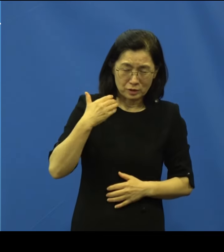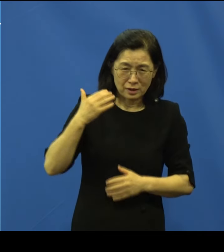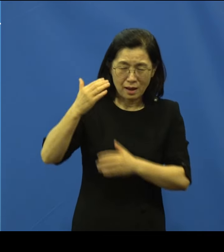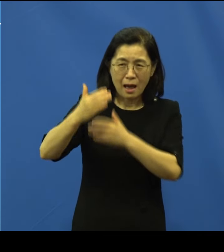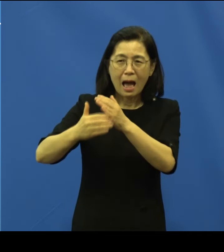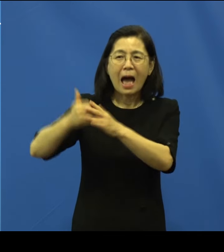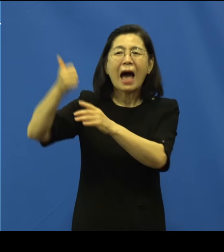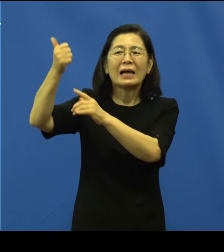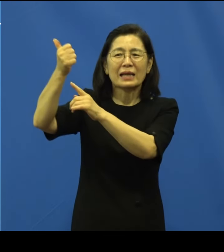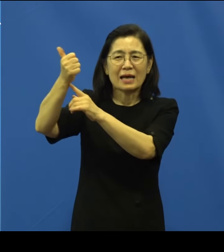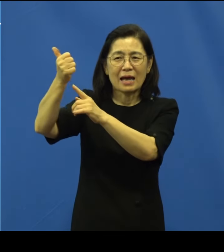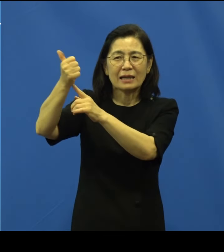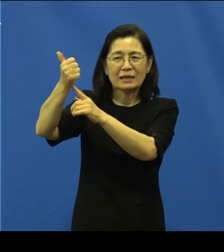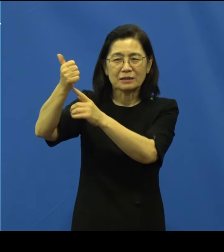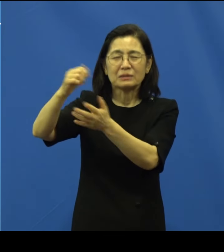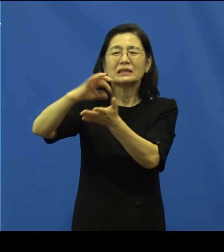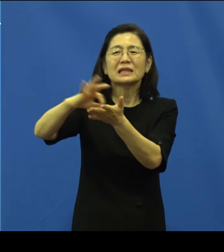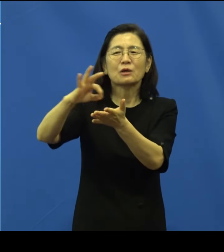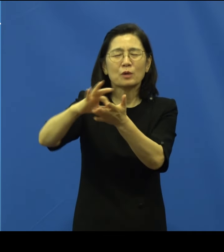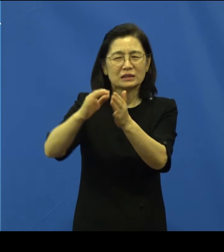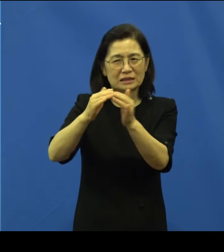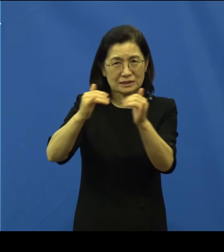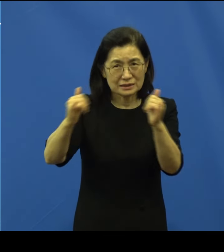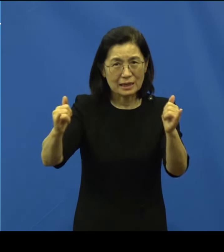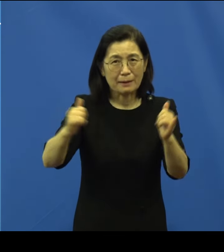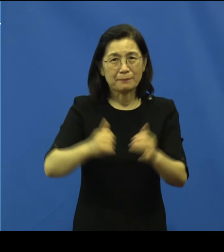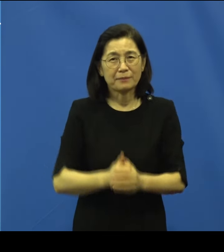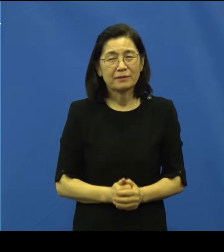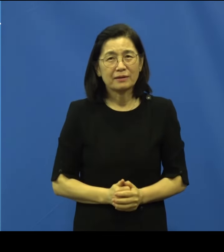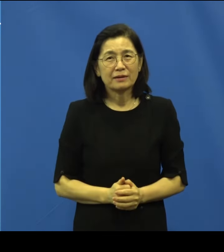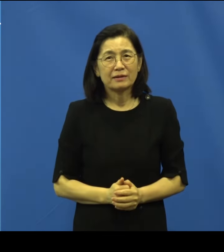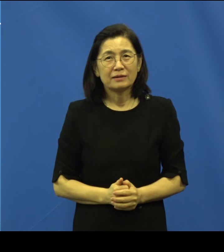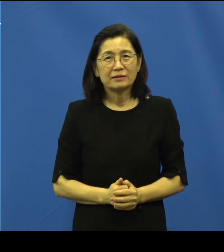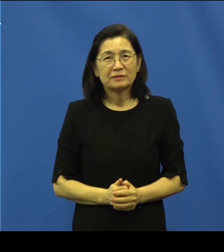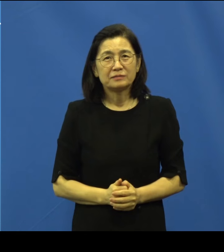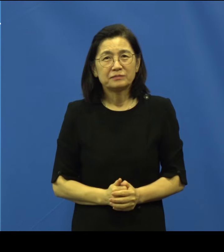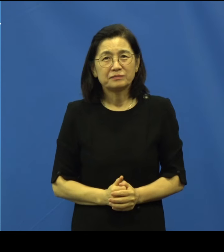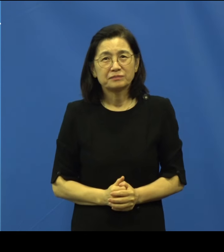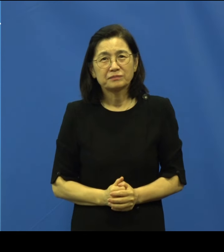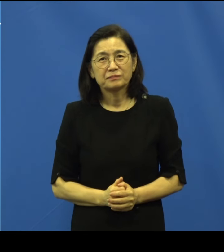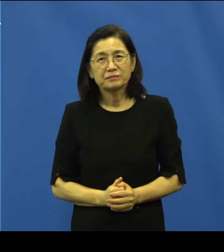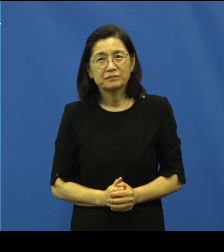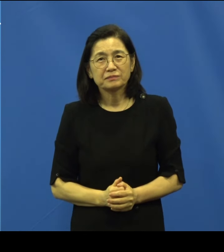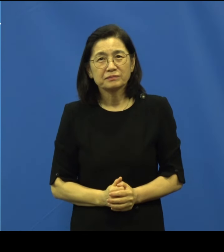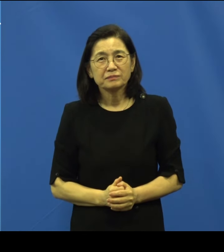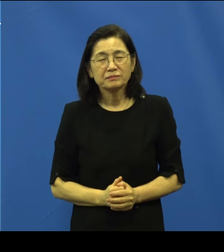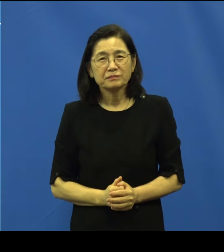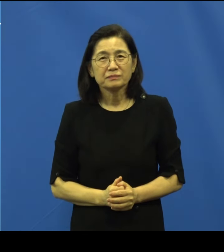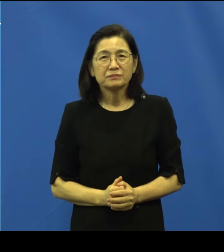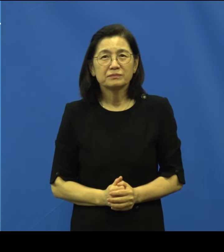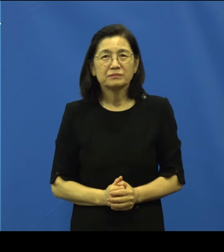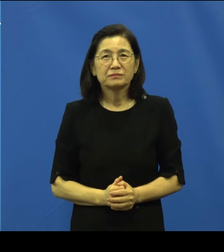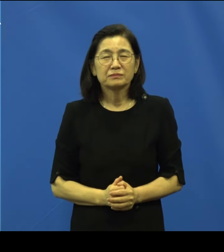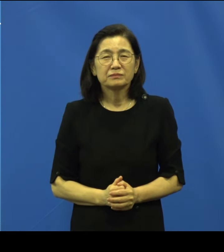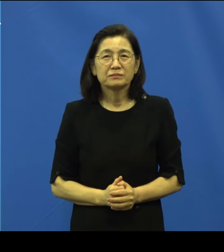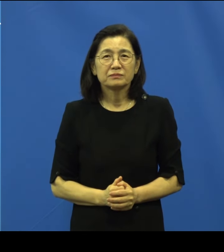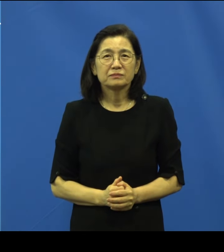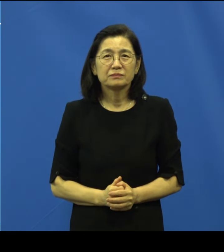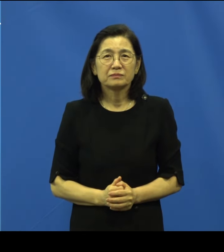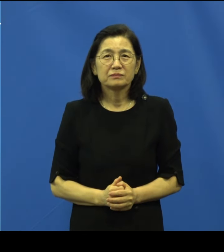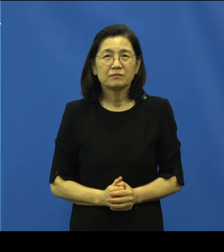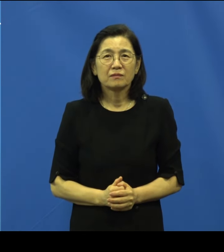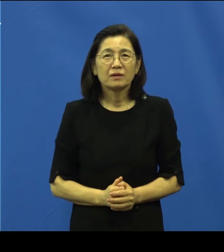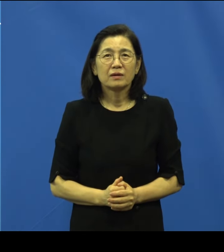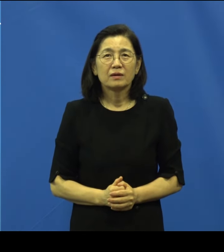두려워할 필요는 없어요. 하나님이 우리의 편이 되시고 우리가 가진 화력이 적보다 크기 때문에. 자,